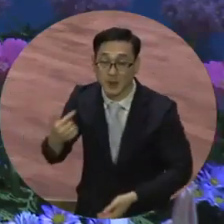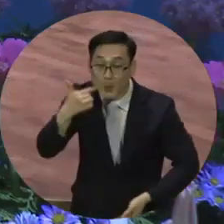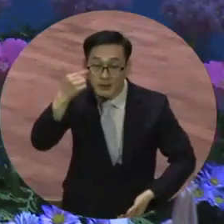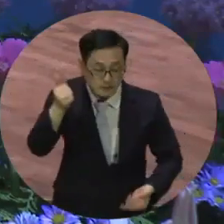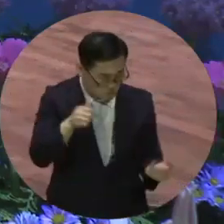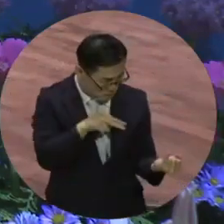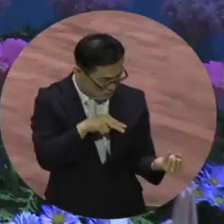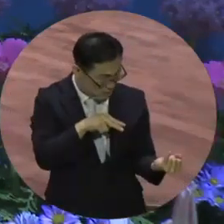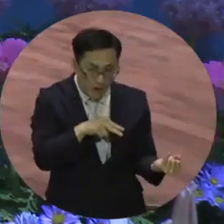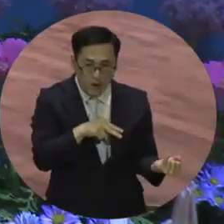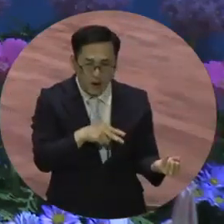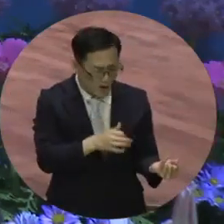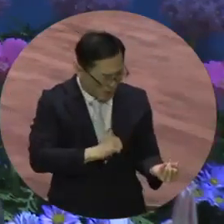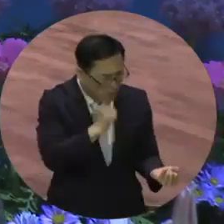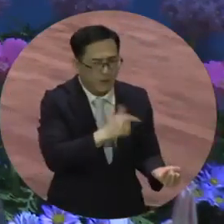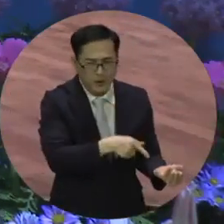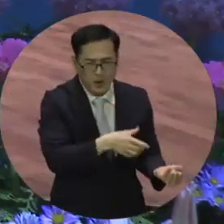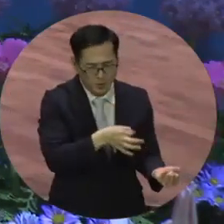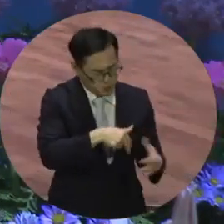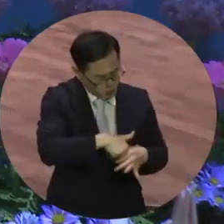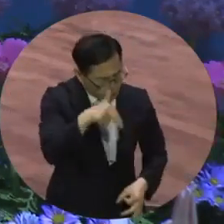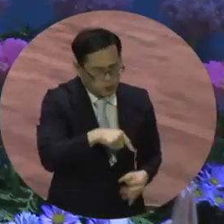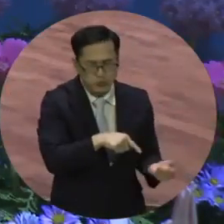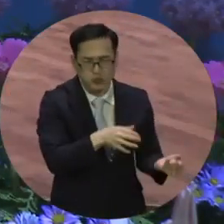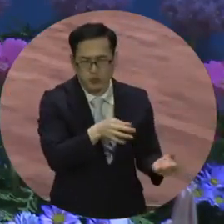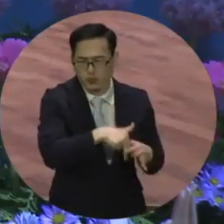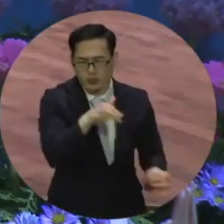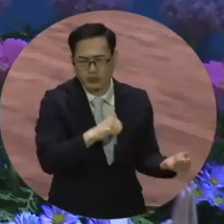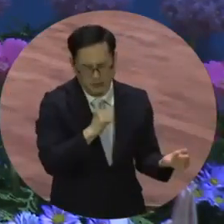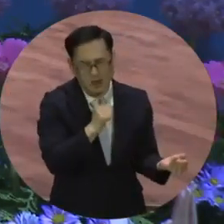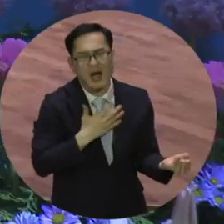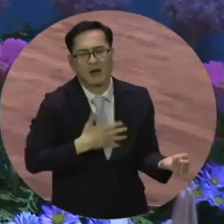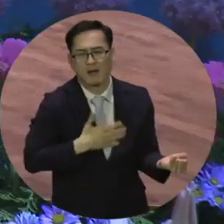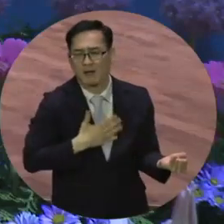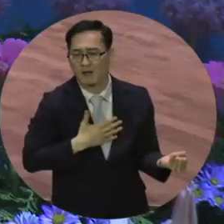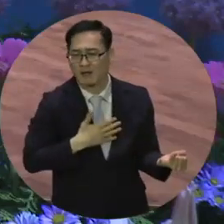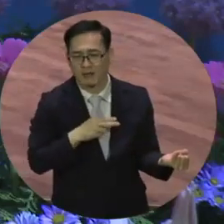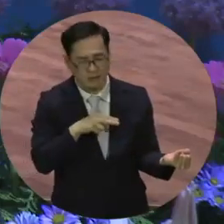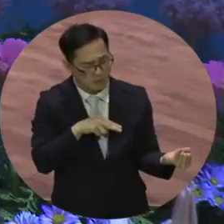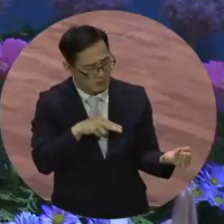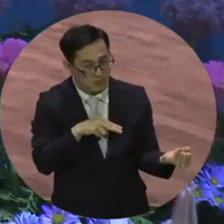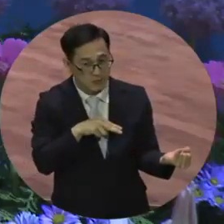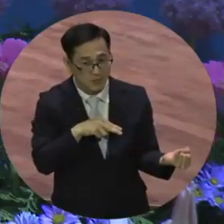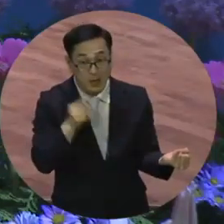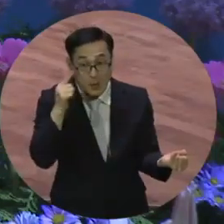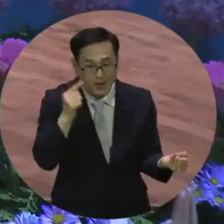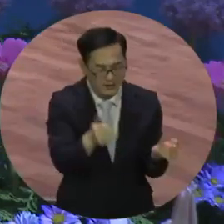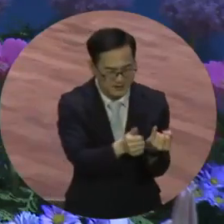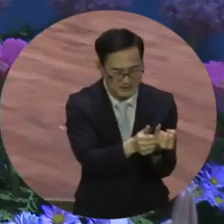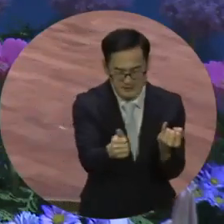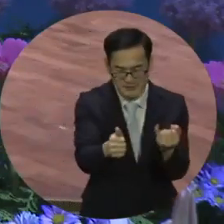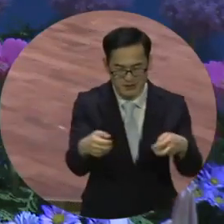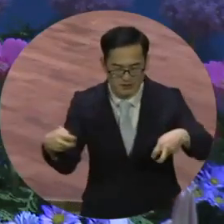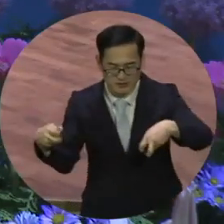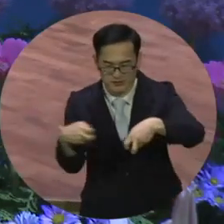도저히 드릴 수 없는 행편인 줄 너무 잘 알아. 왜냐하면 남편 교통사고로